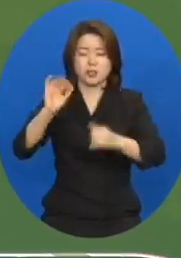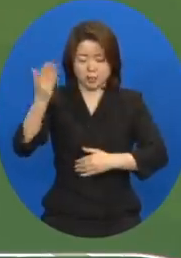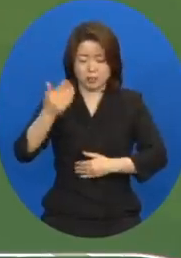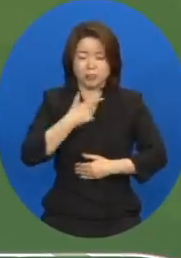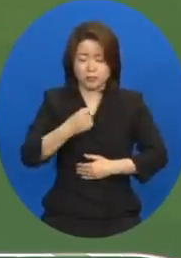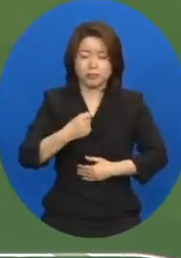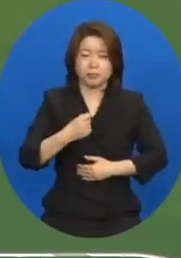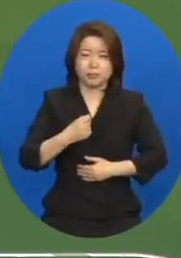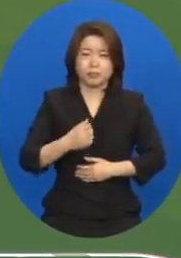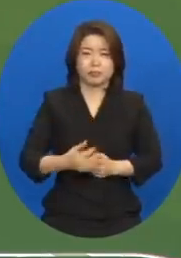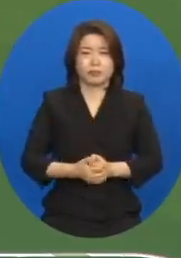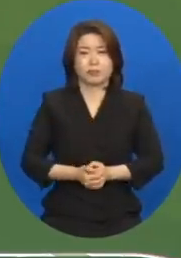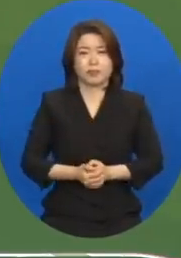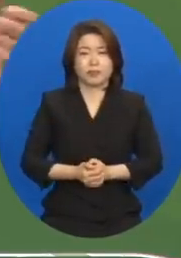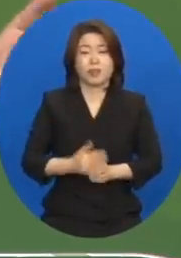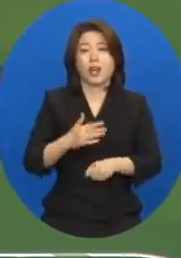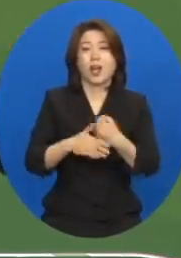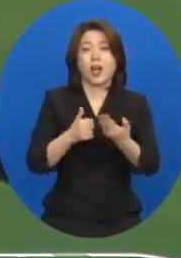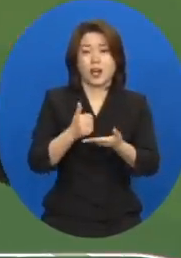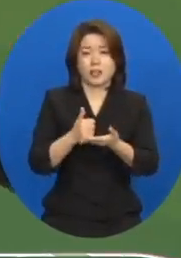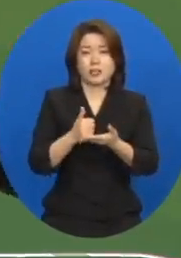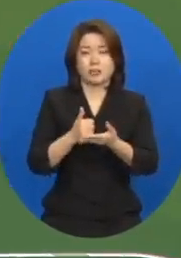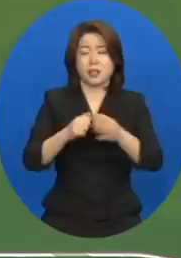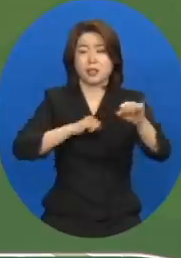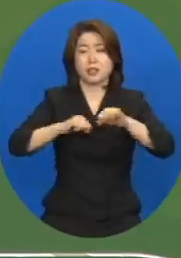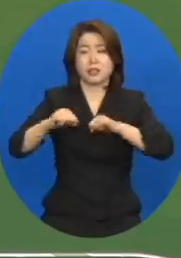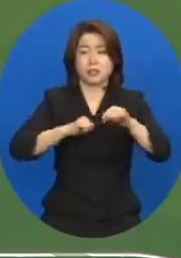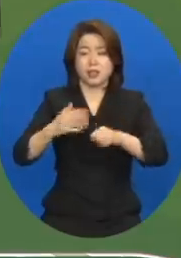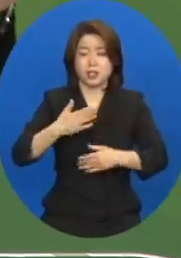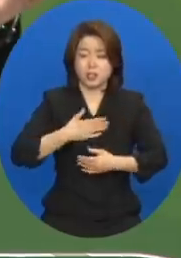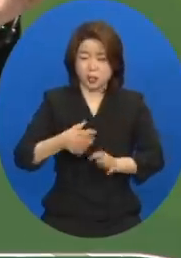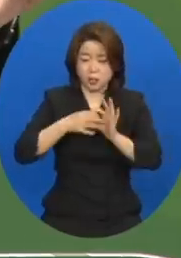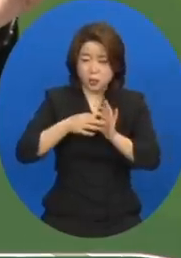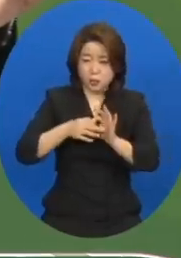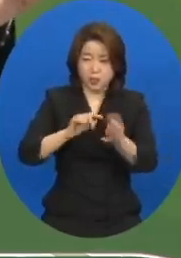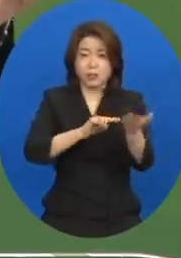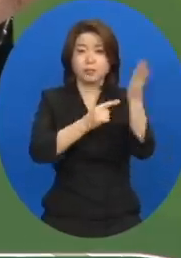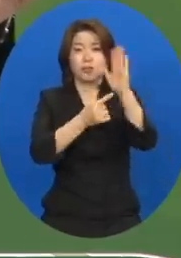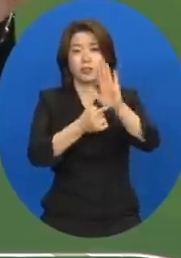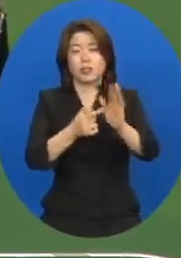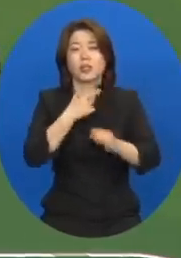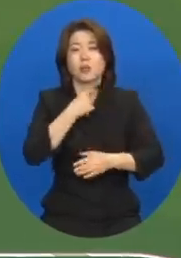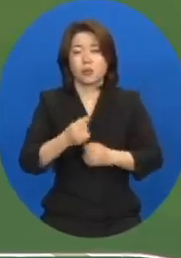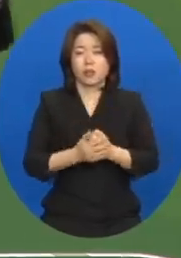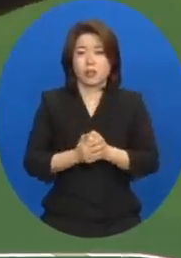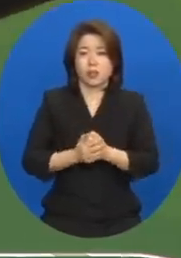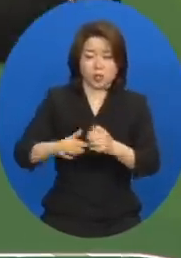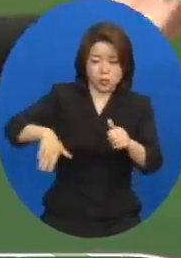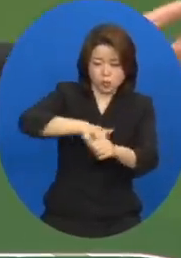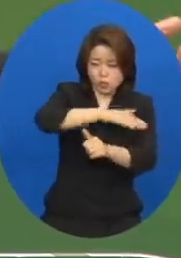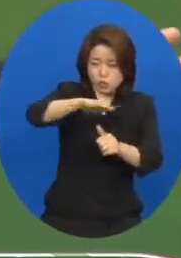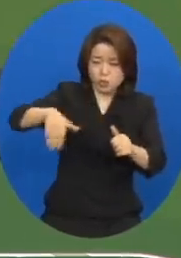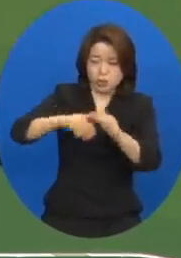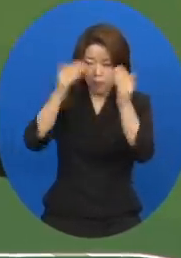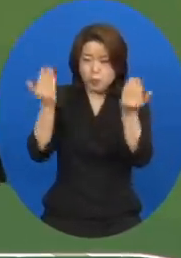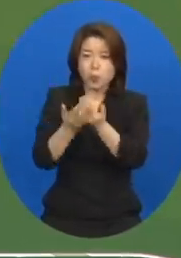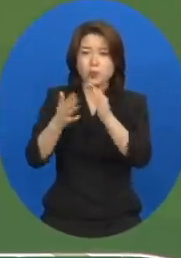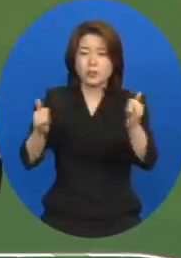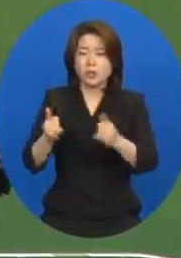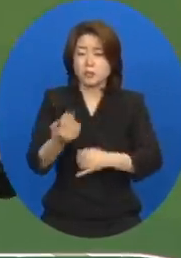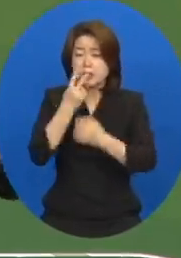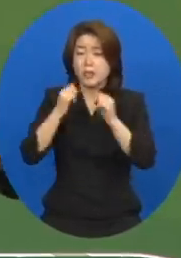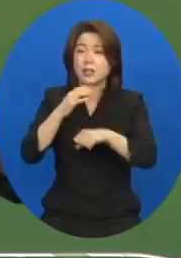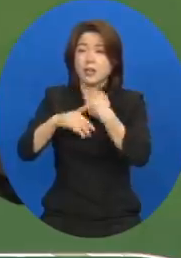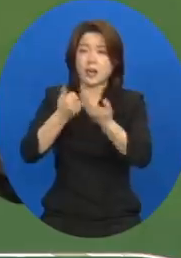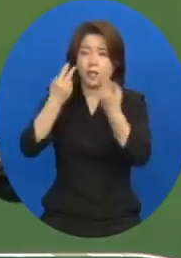되겠습니다. 하나님의 역사가 저를 통해 드러나기 원합니다. 주위에는 모든 이들이 살아계신